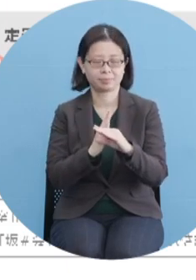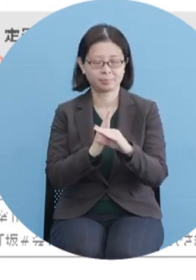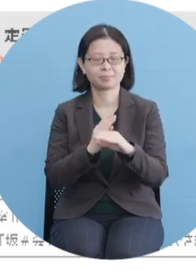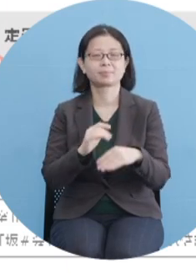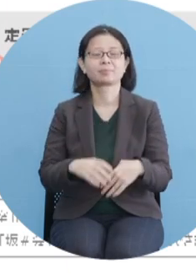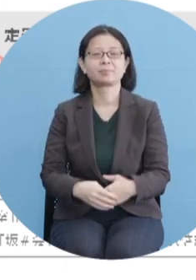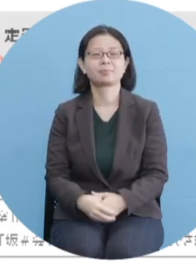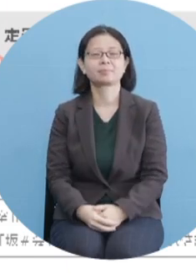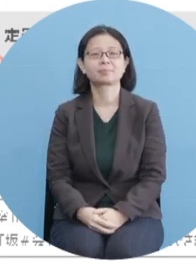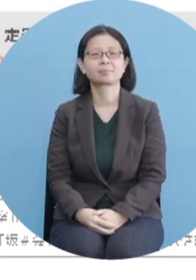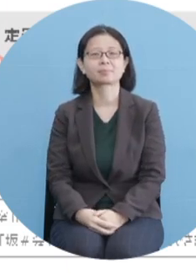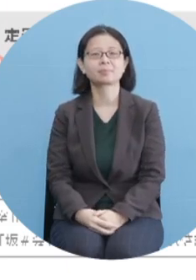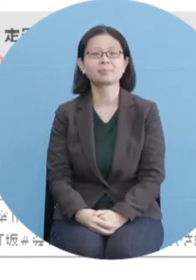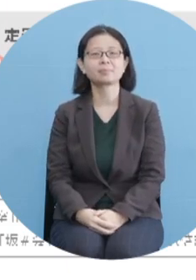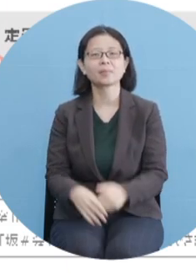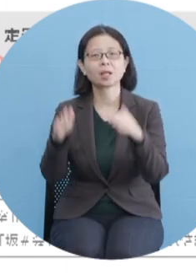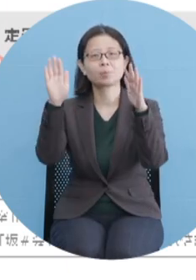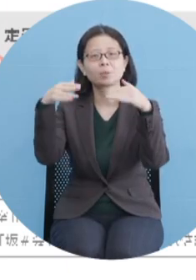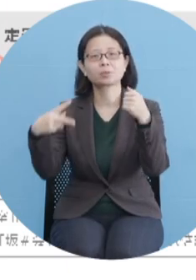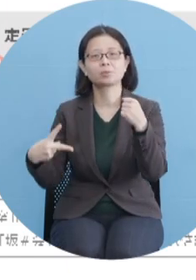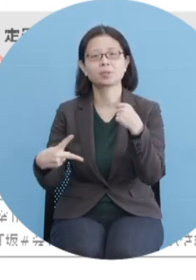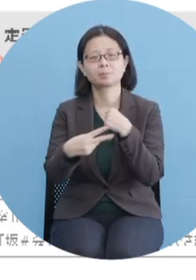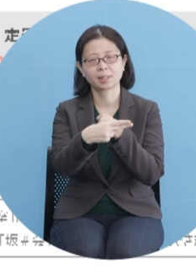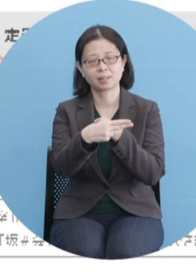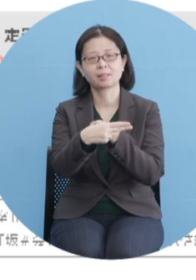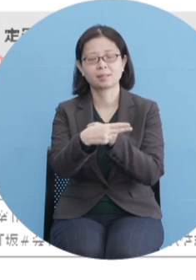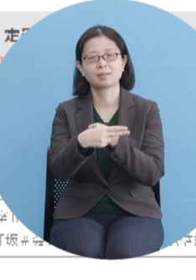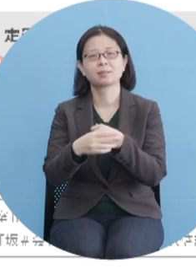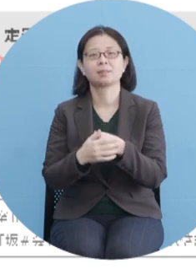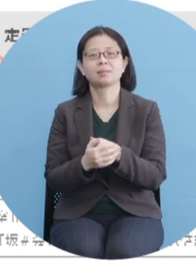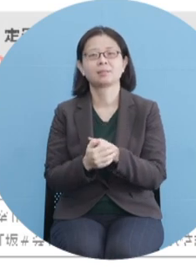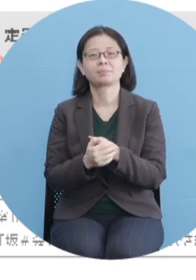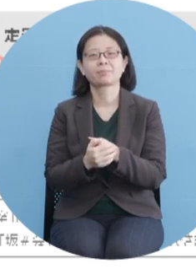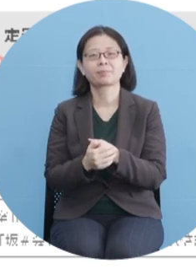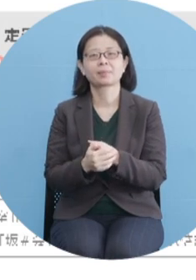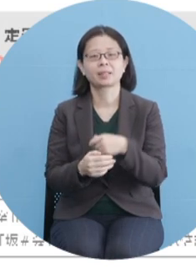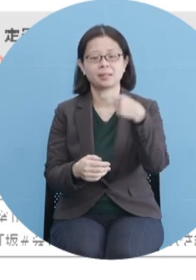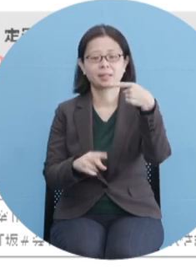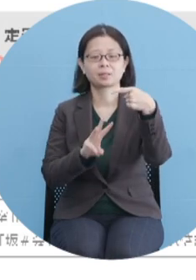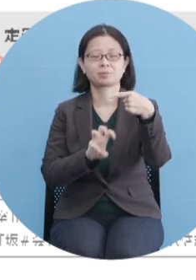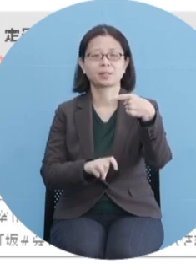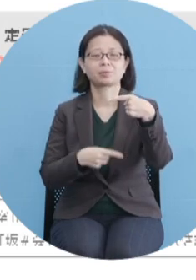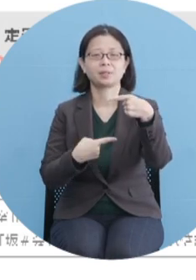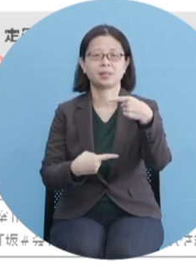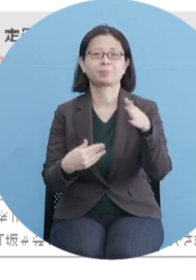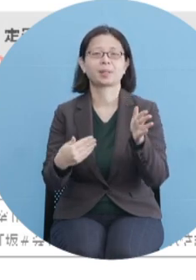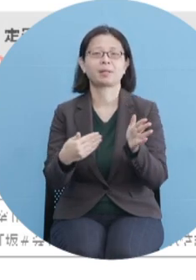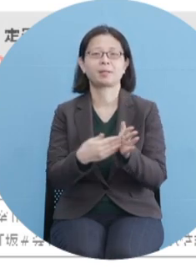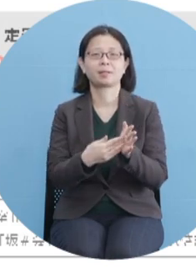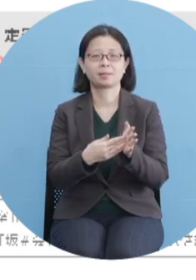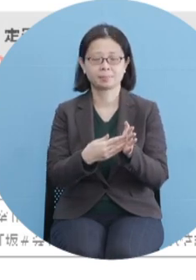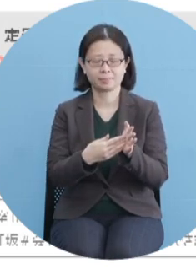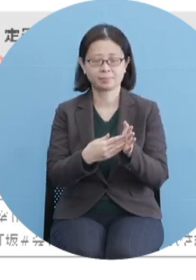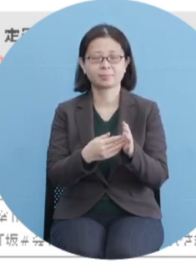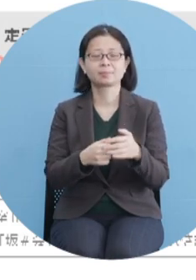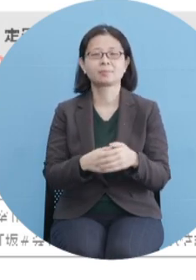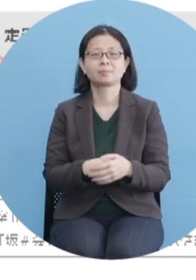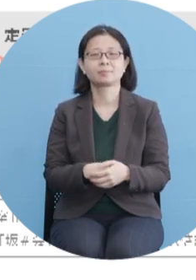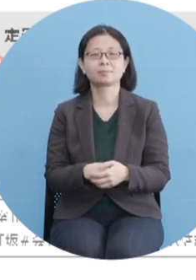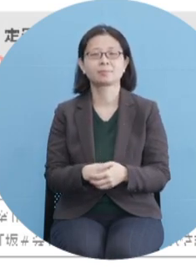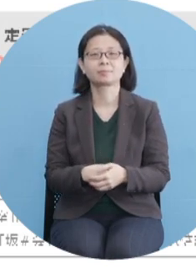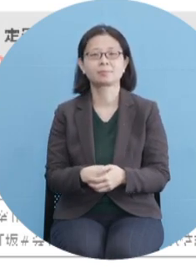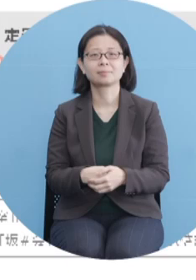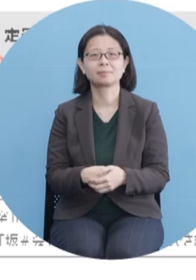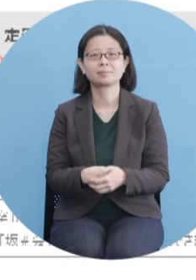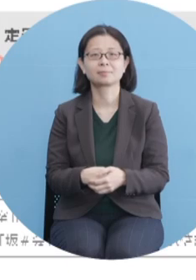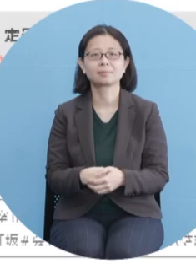ておりますえ募集期間があえ今月末31日までとなっておりますので